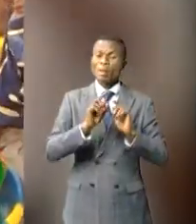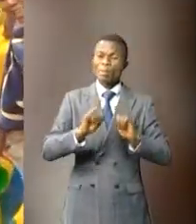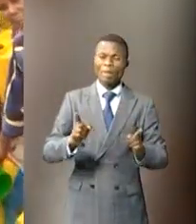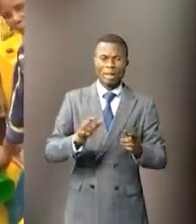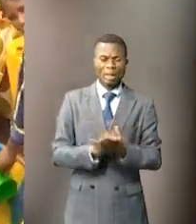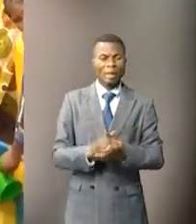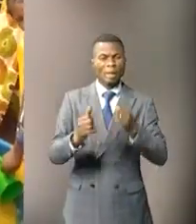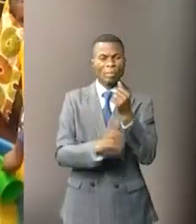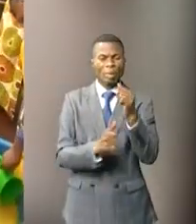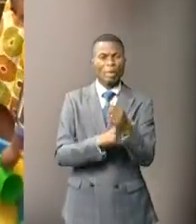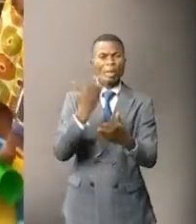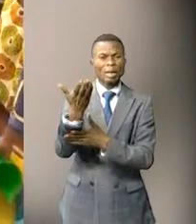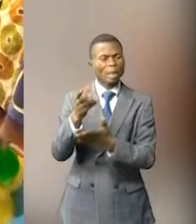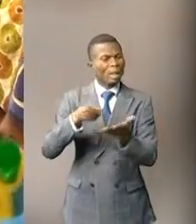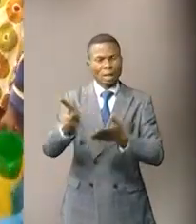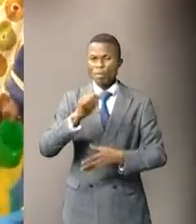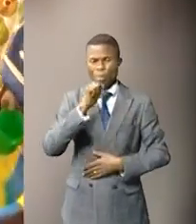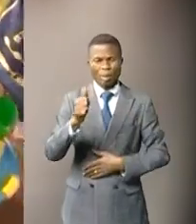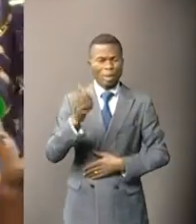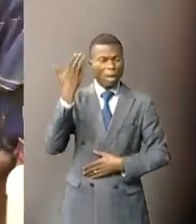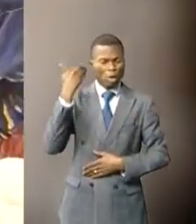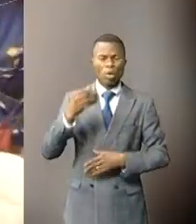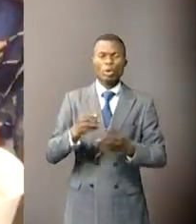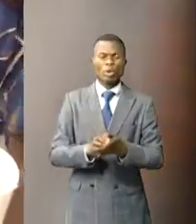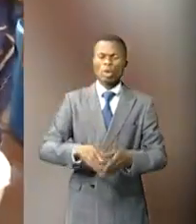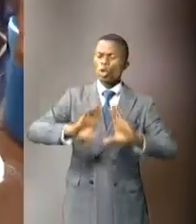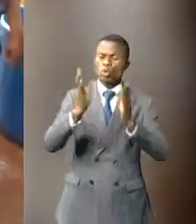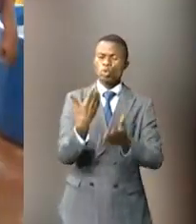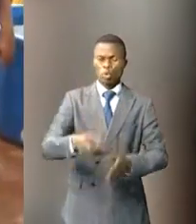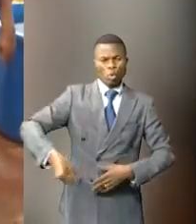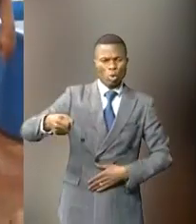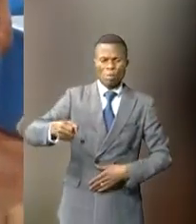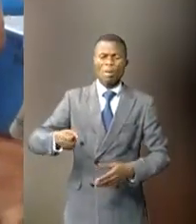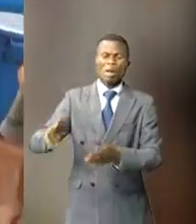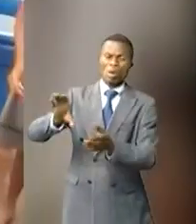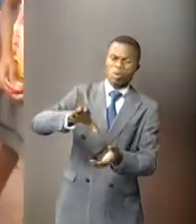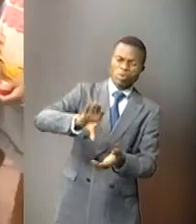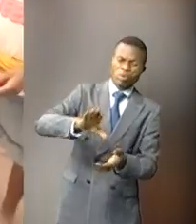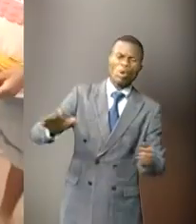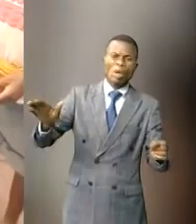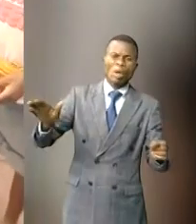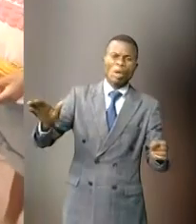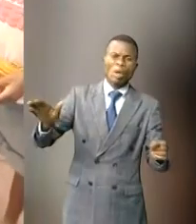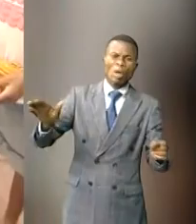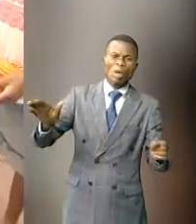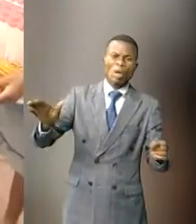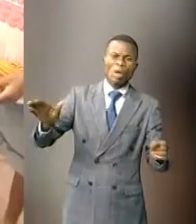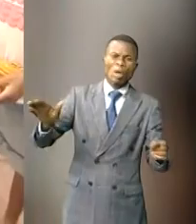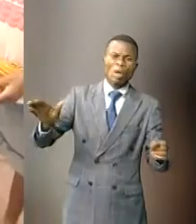Que personne ne me demande de payer. Je vais remplir tous les récipients sans débourser un centime.